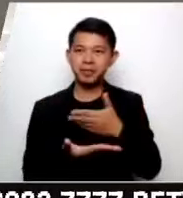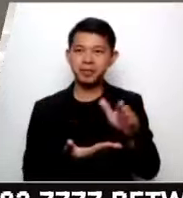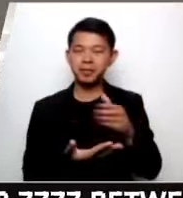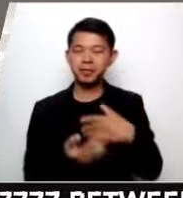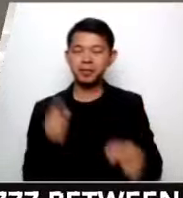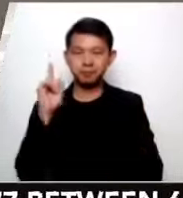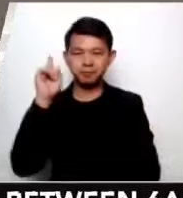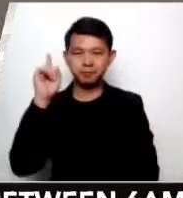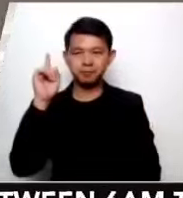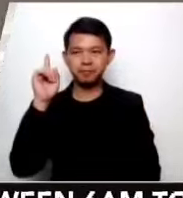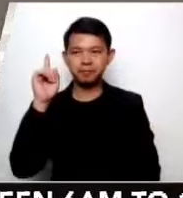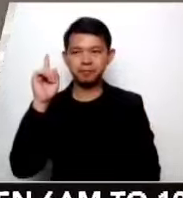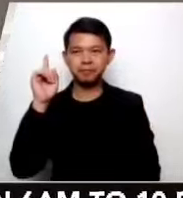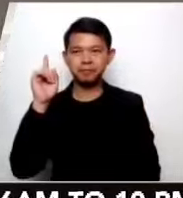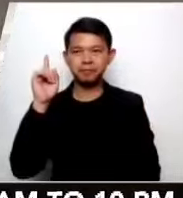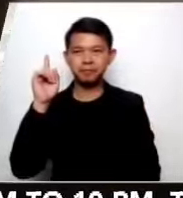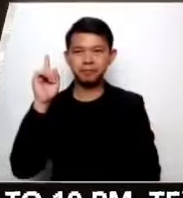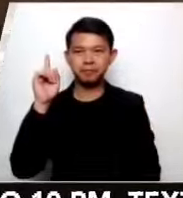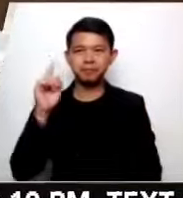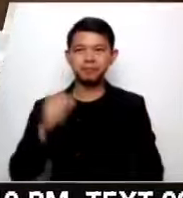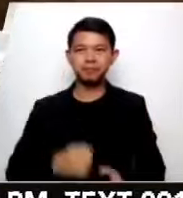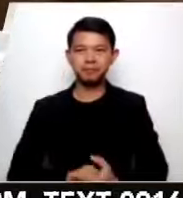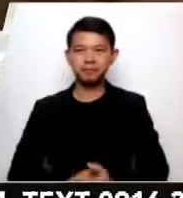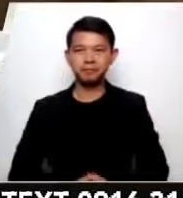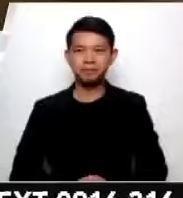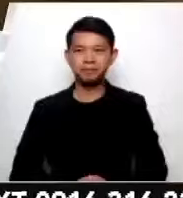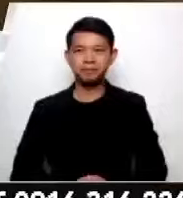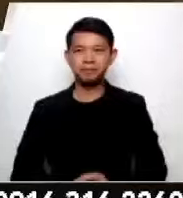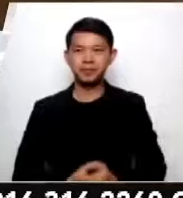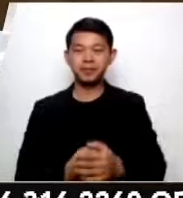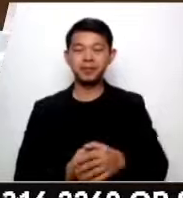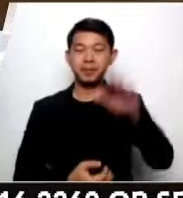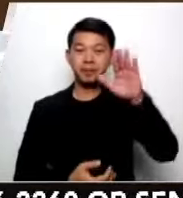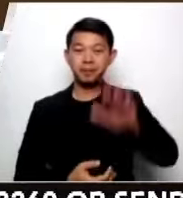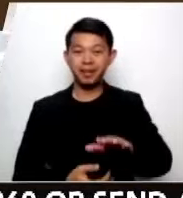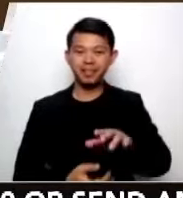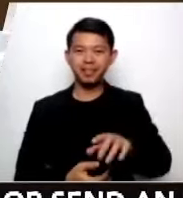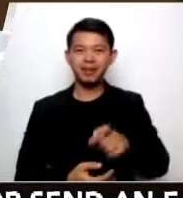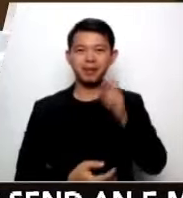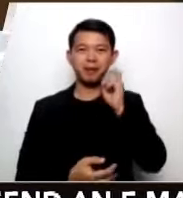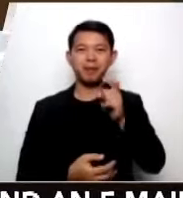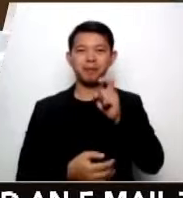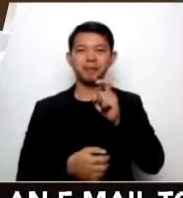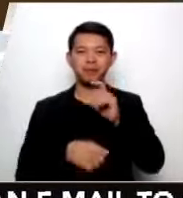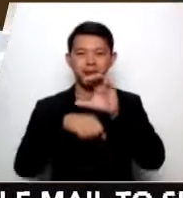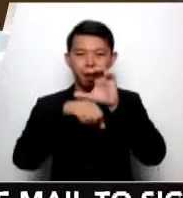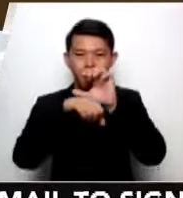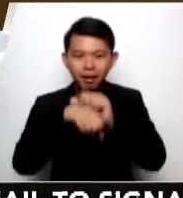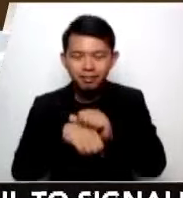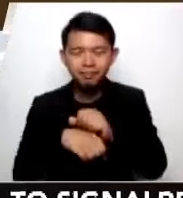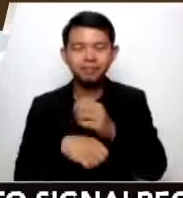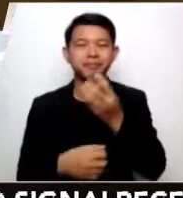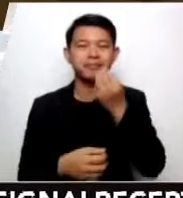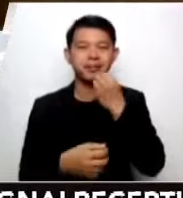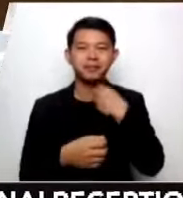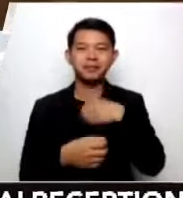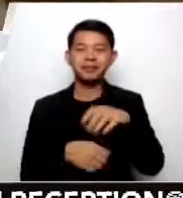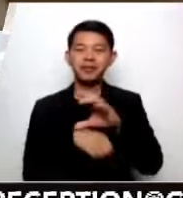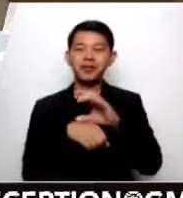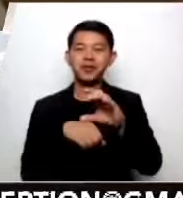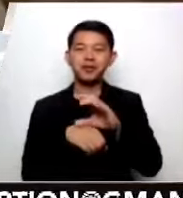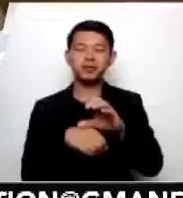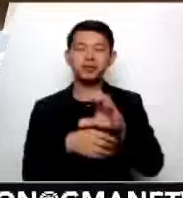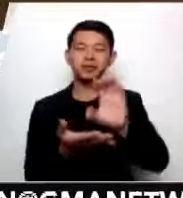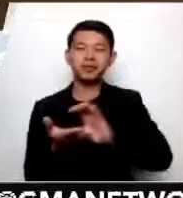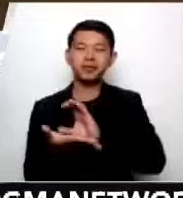you wish granted agad sa unang Kagat ang makakain ng chocolate cake yan si baby layon d Batin